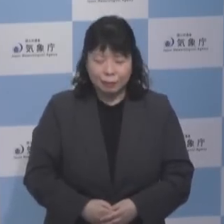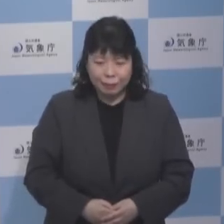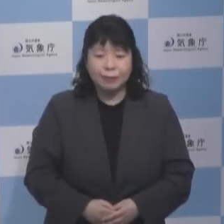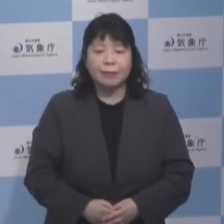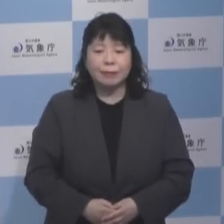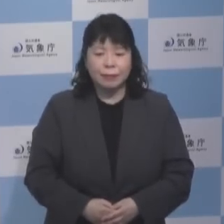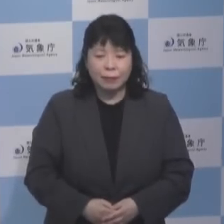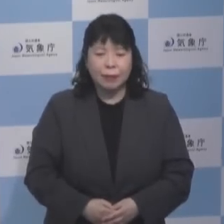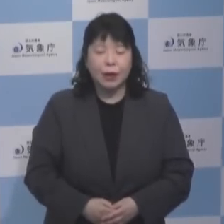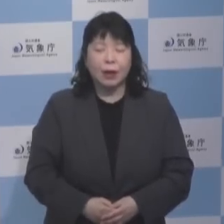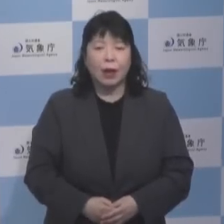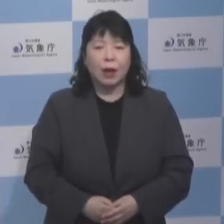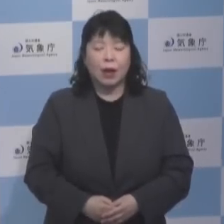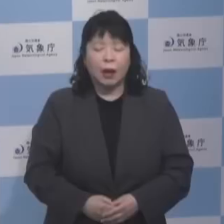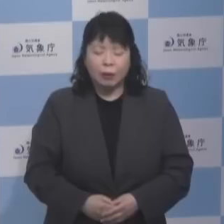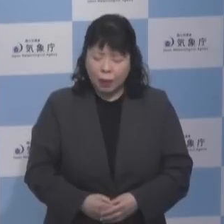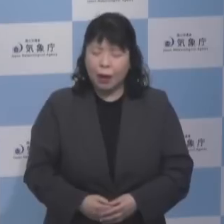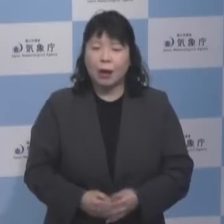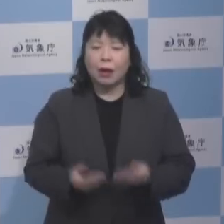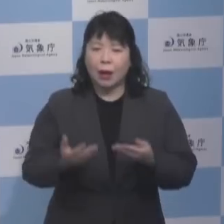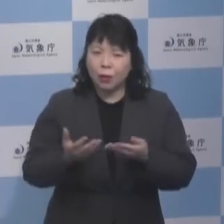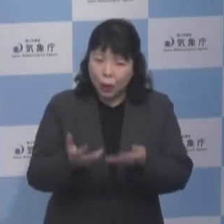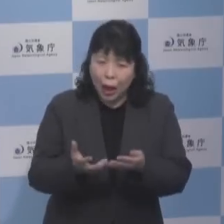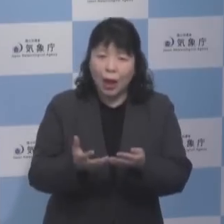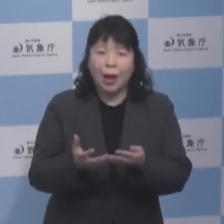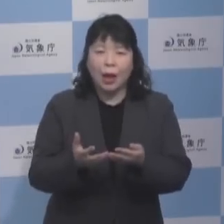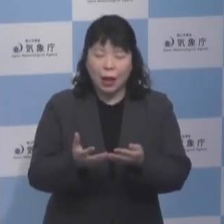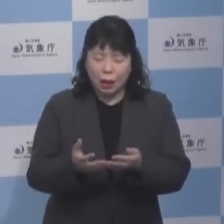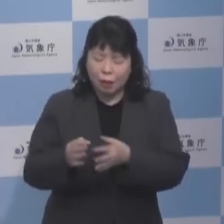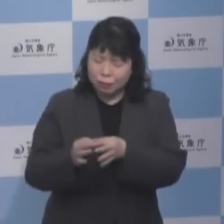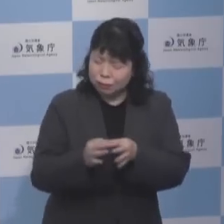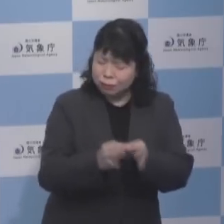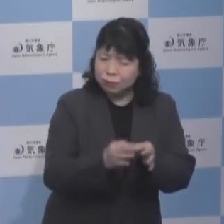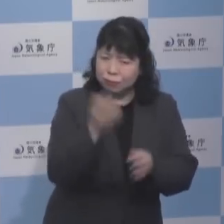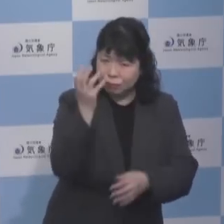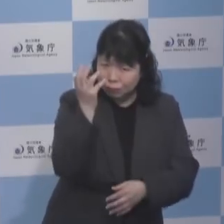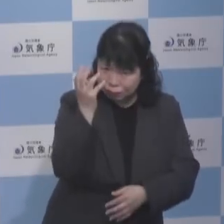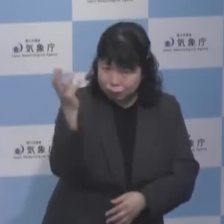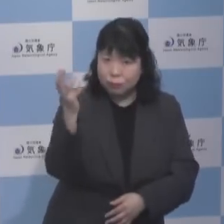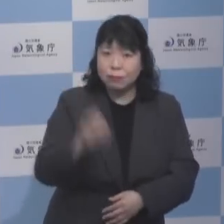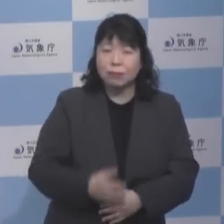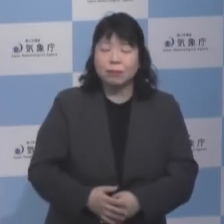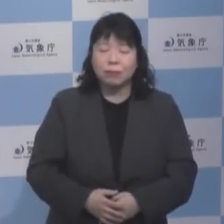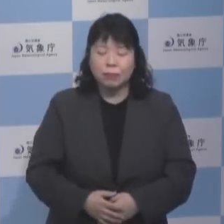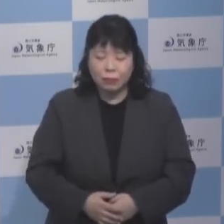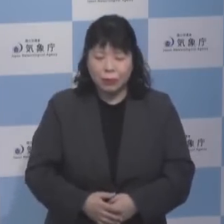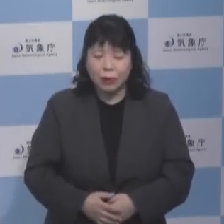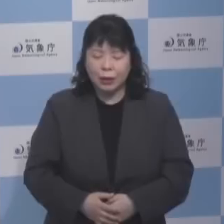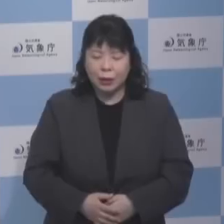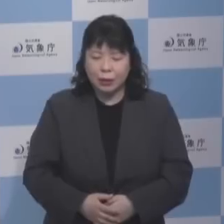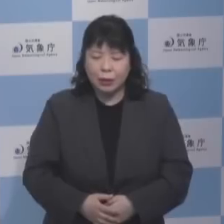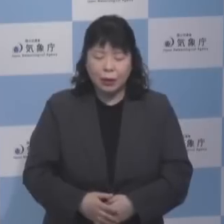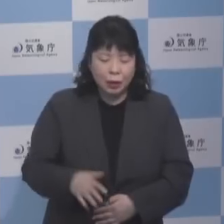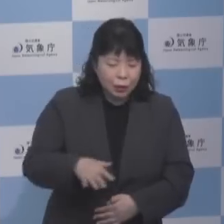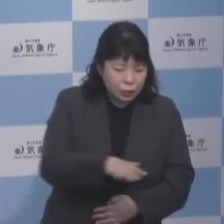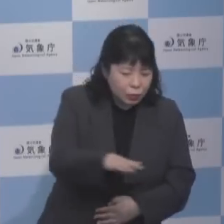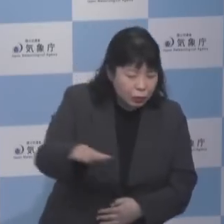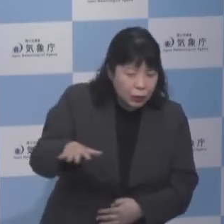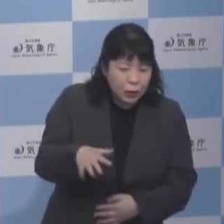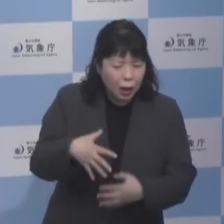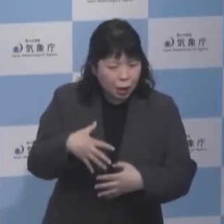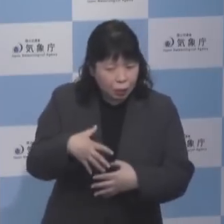まだまだ続くような地震が発生する可能性がありますので、改めて周囲に危険なものがない